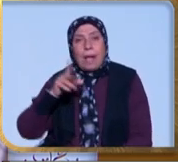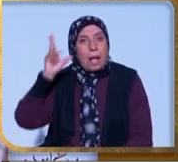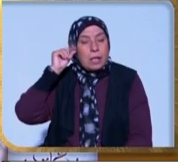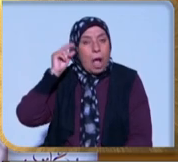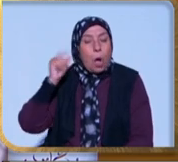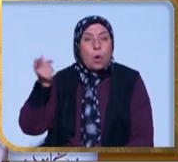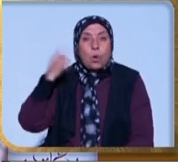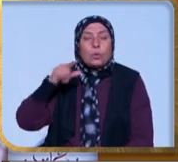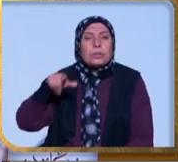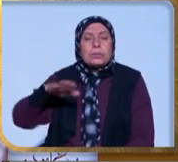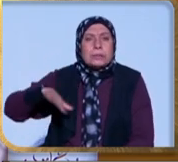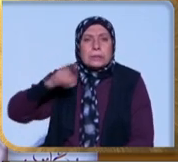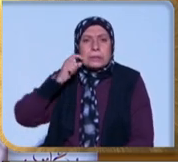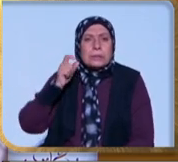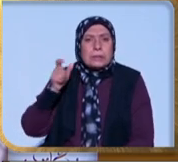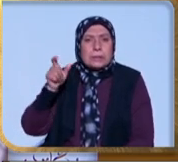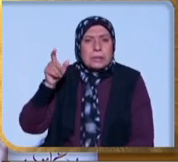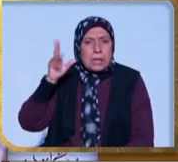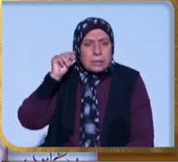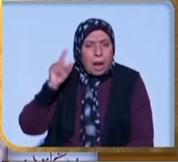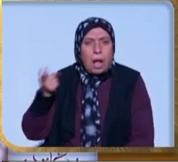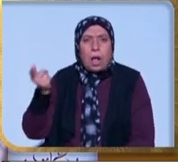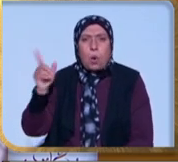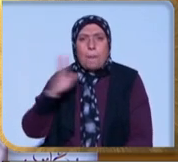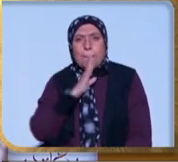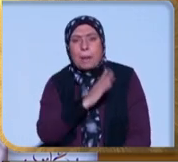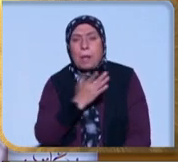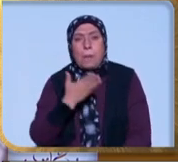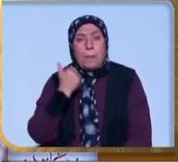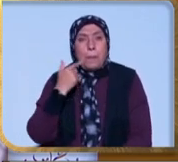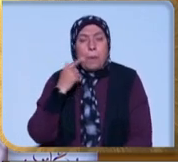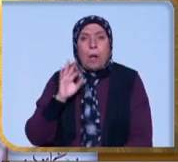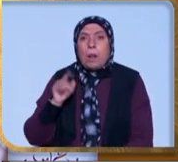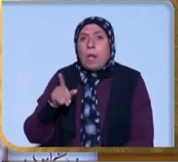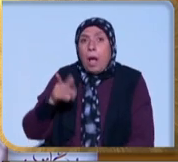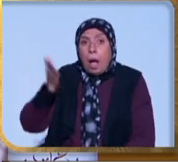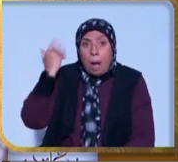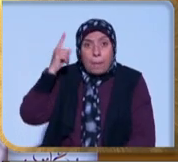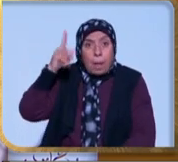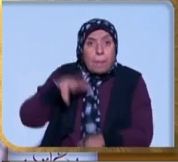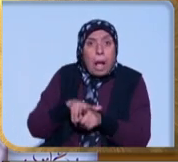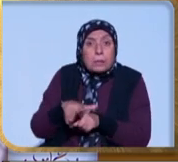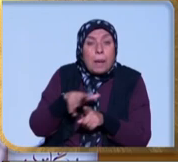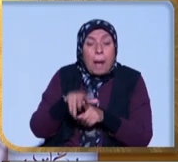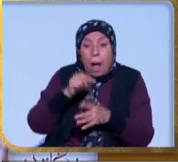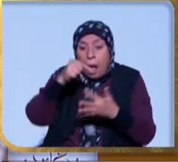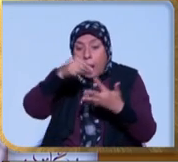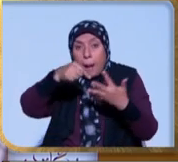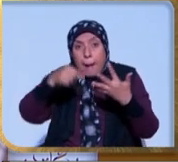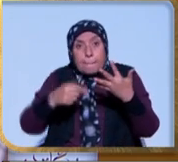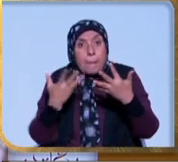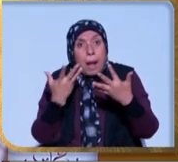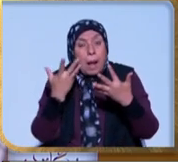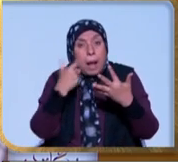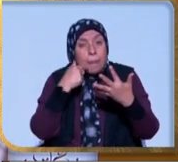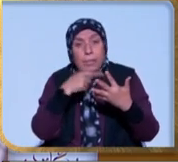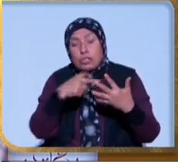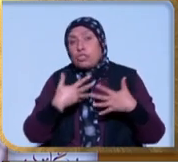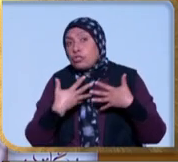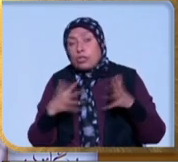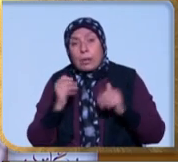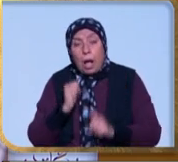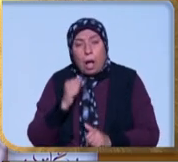وجحدوا بكل آيات الله تعالى البينات اللي ربنا سلطها عليهم عشان يفوقوا عشان يرجعوا